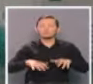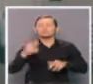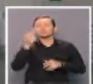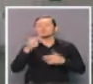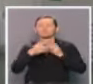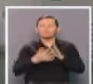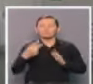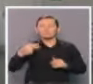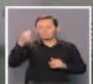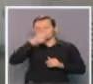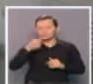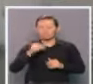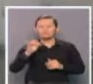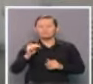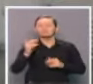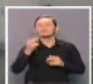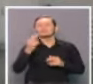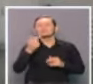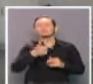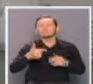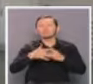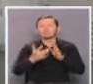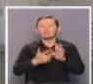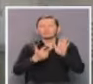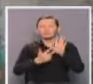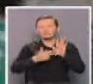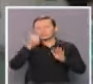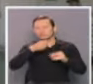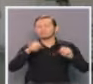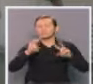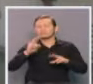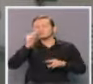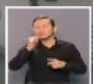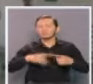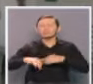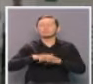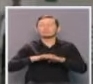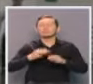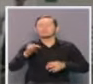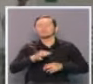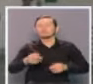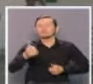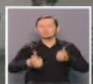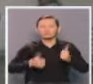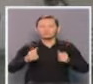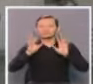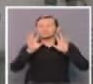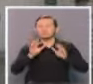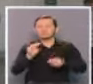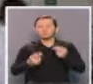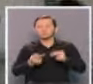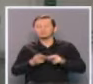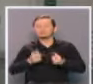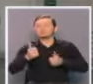20 жылдығына және Атырау облысының 80 жылдығына орай волейболдан ерлер арасында облыстық жарыс өткізілуде. Сонымен қатар бұл